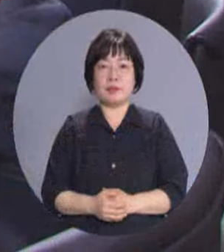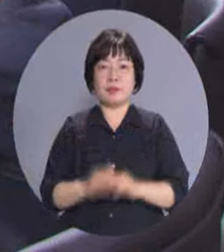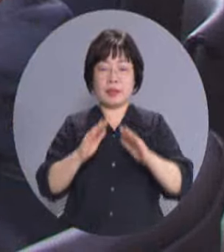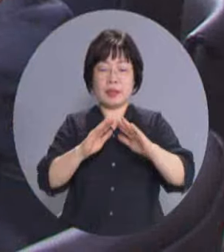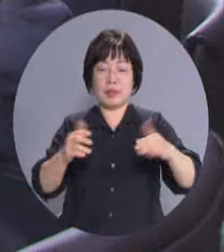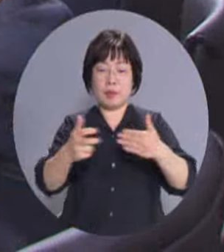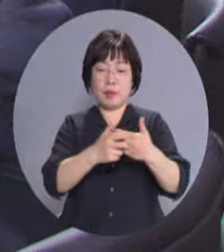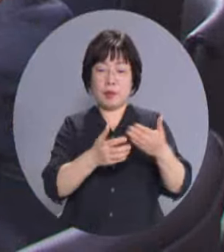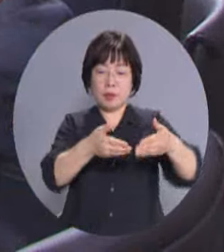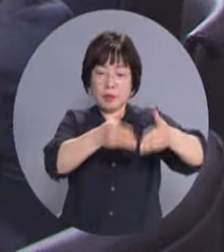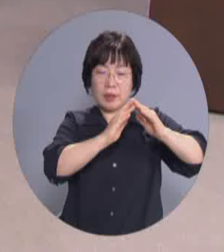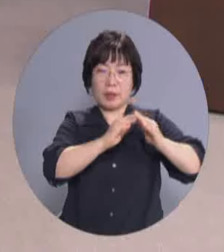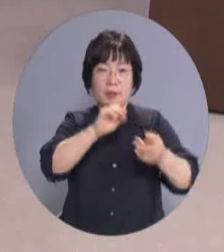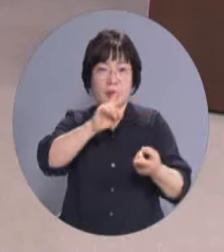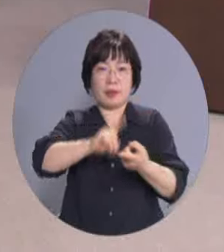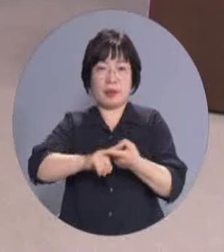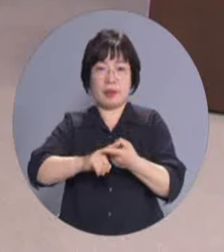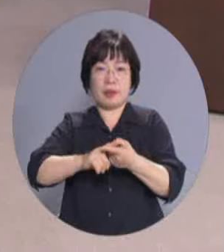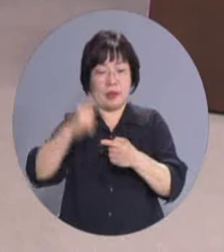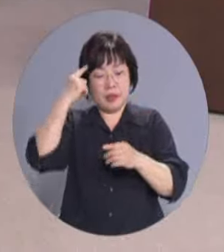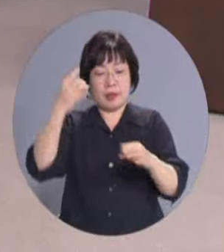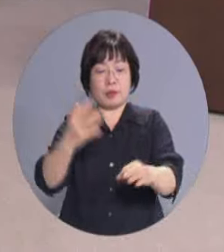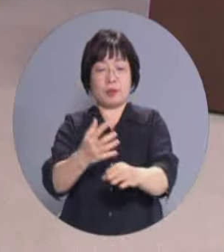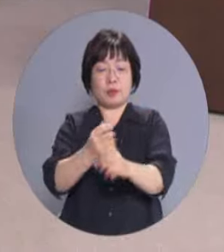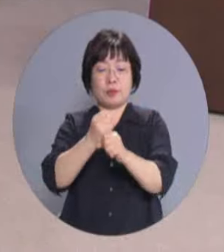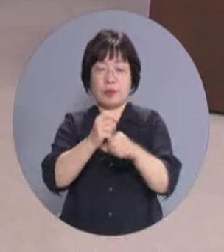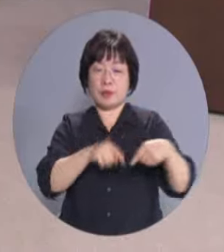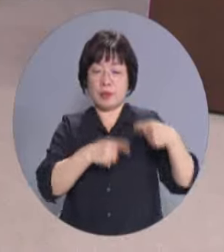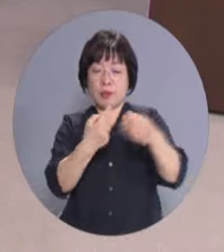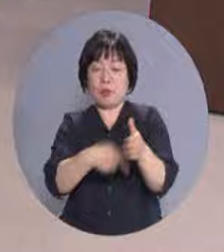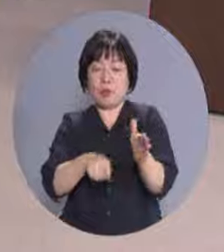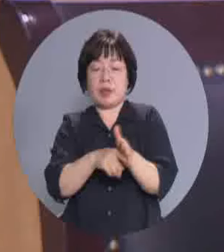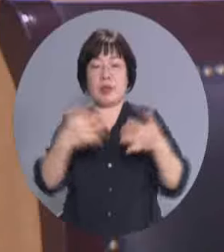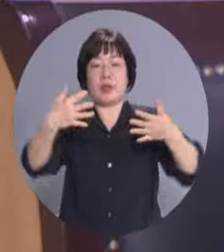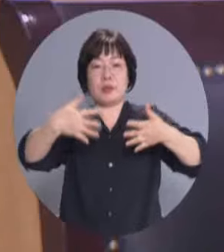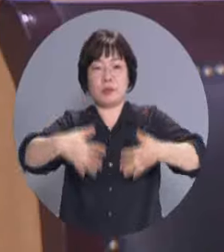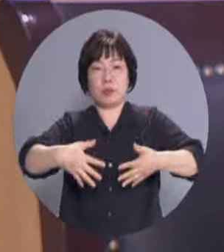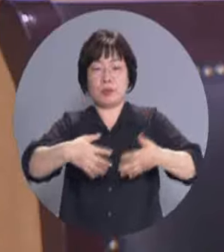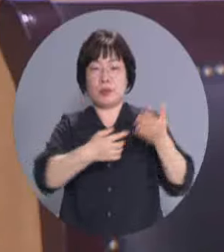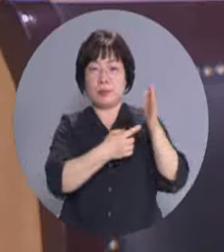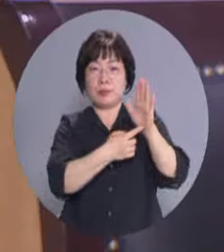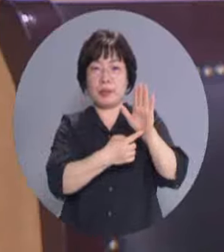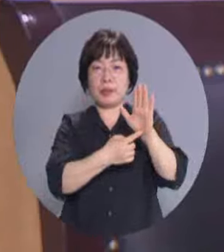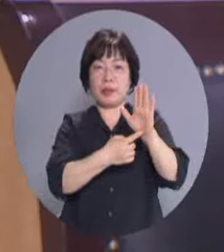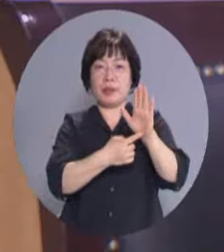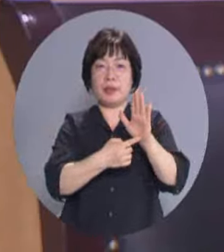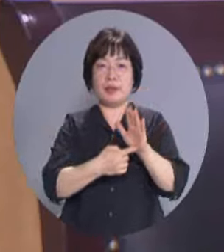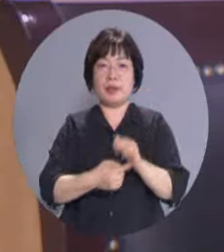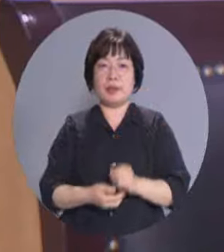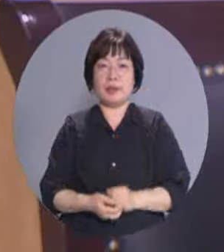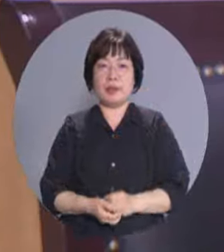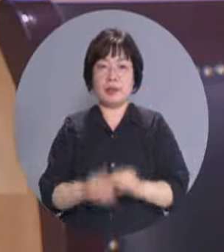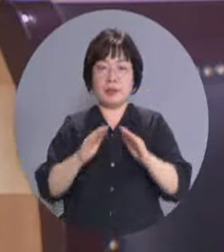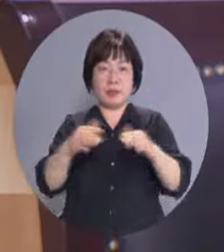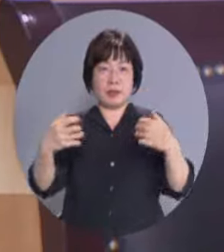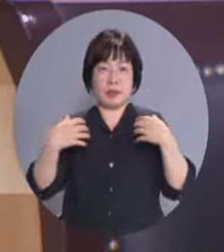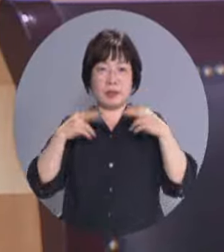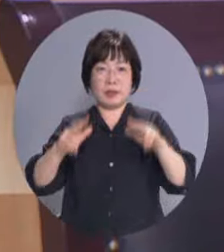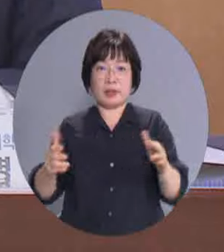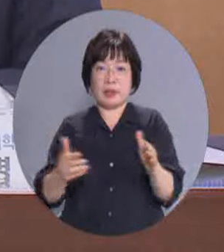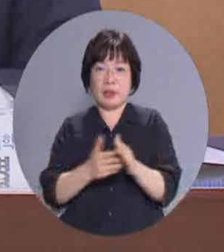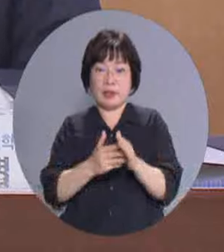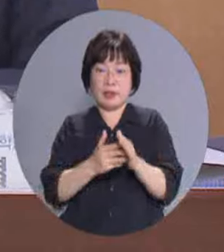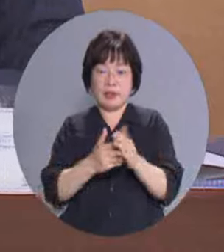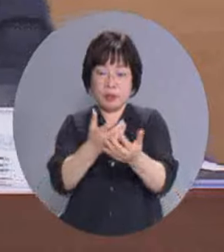남의 설립과 관련해 의견수 절차에 참여하기 위한 전제조건도 함께 제시했습니다 두가 지금까지